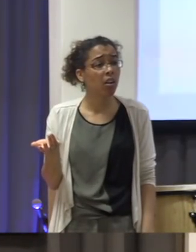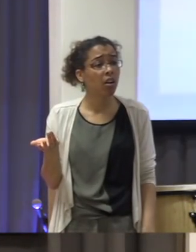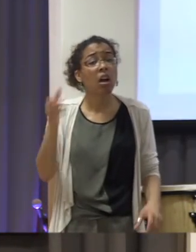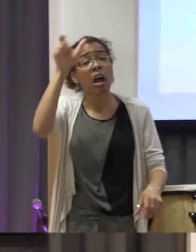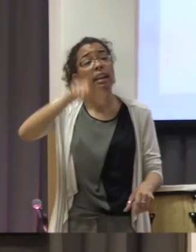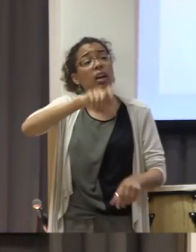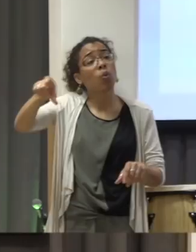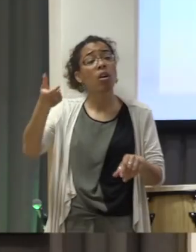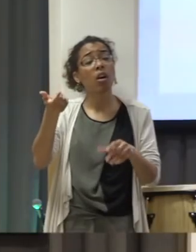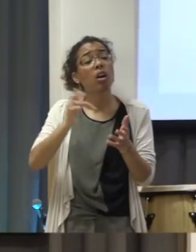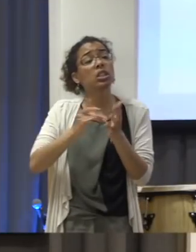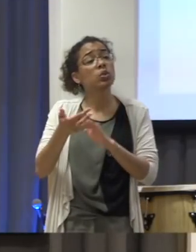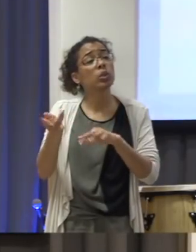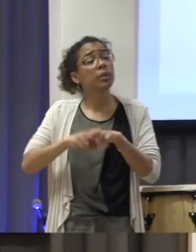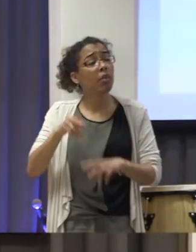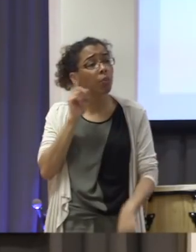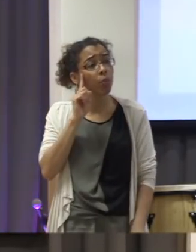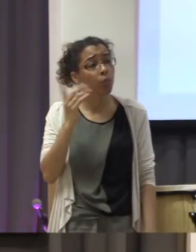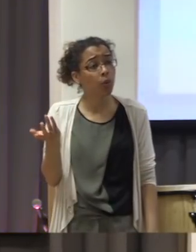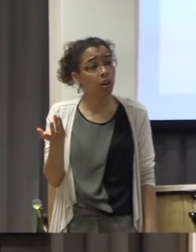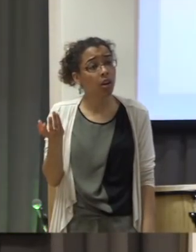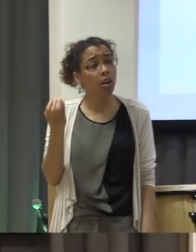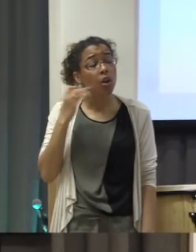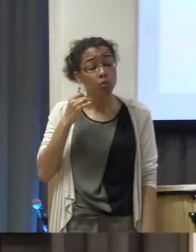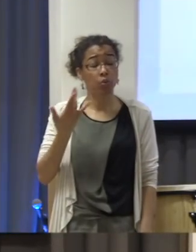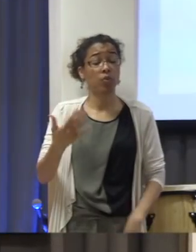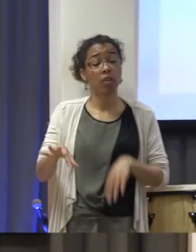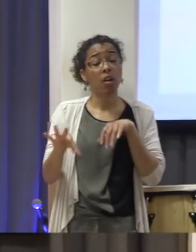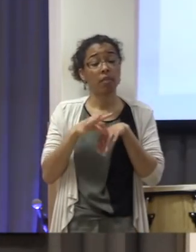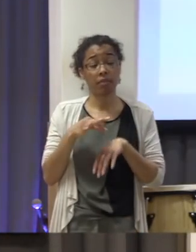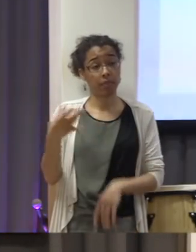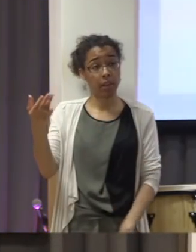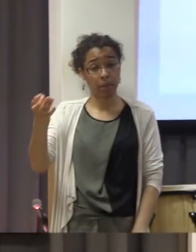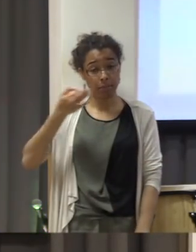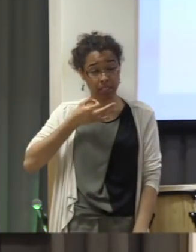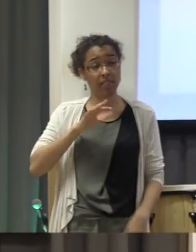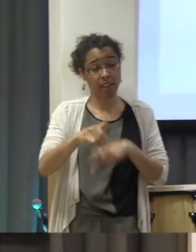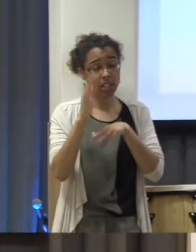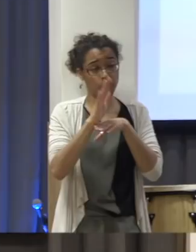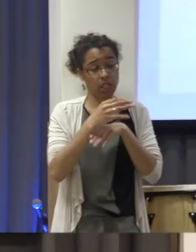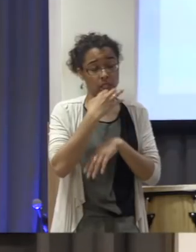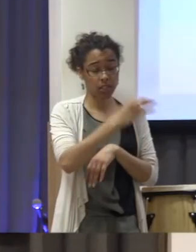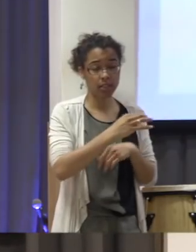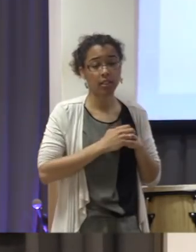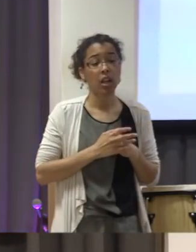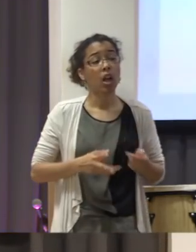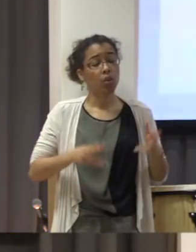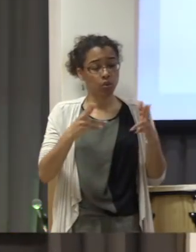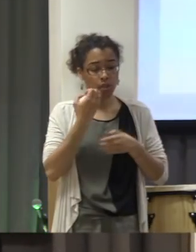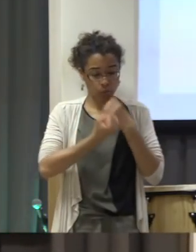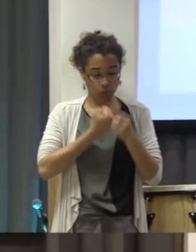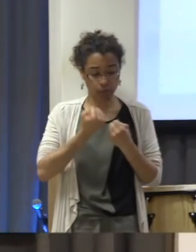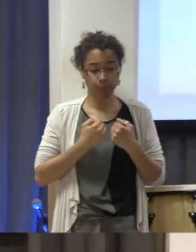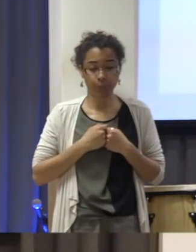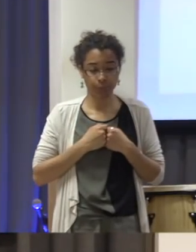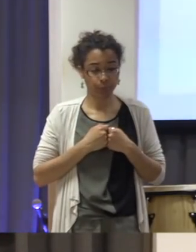Pourquoi? Moi, la plupart du temps, quand mon épouse, du temps qu'elle a souffert, je donnerai de son témoignage, le temps de sa souffrance, j'ai dit,